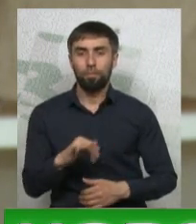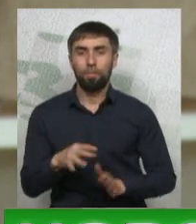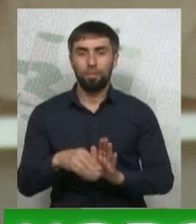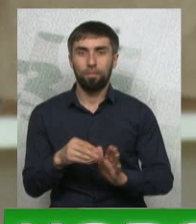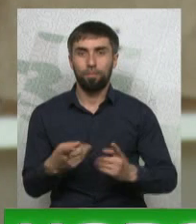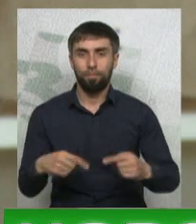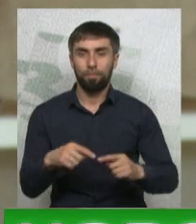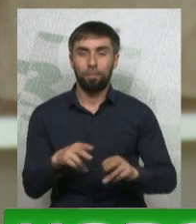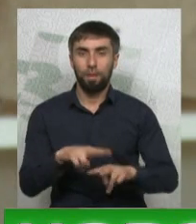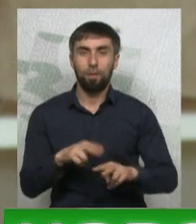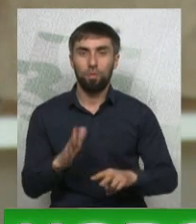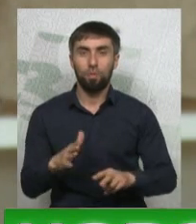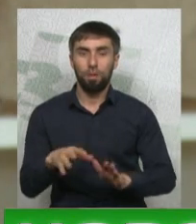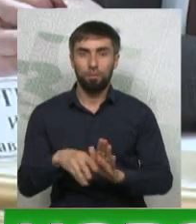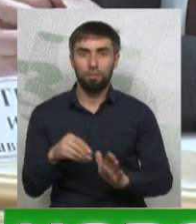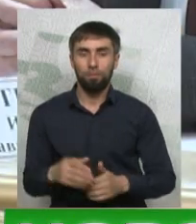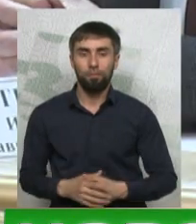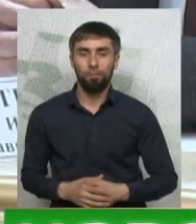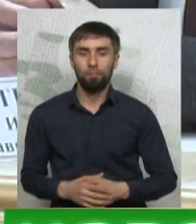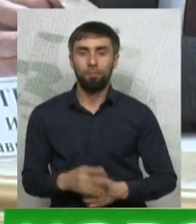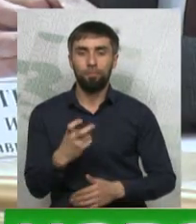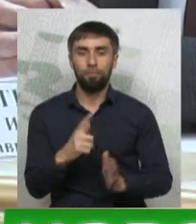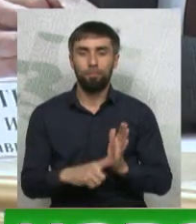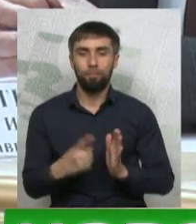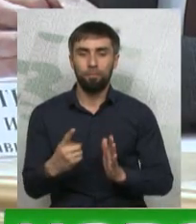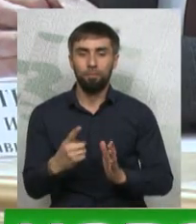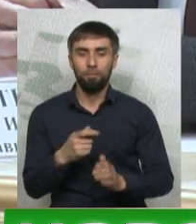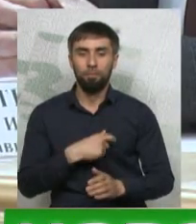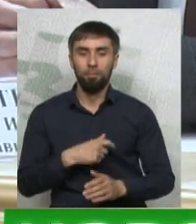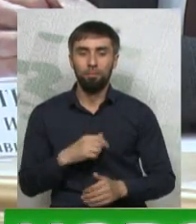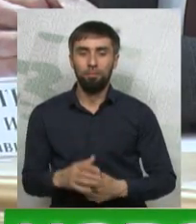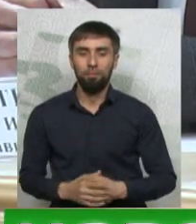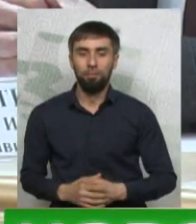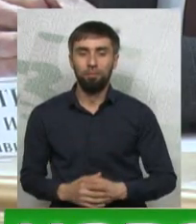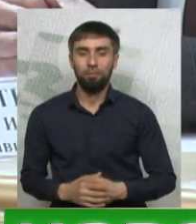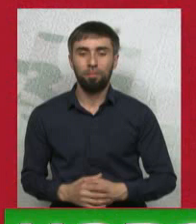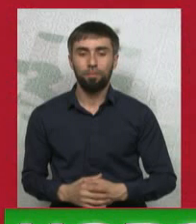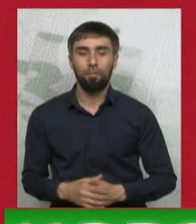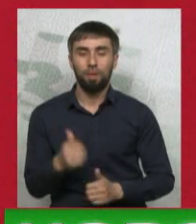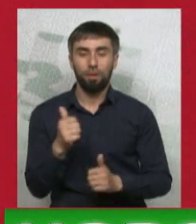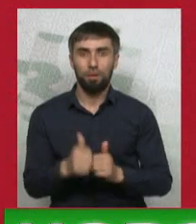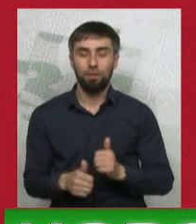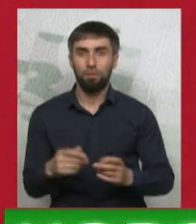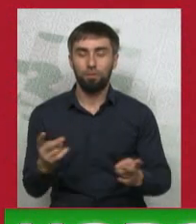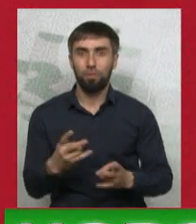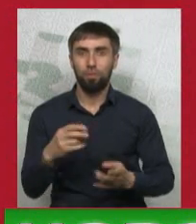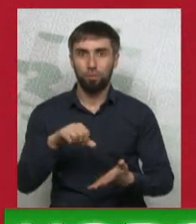округа. Здесь будет избран 271 депутат. Каждый